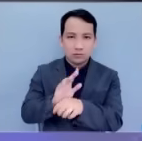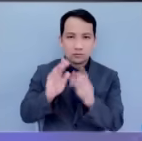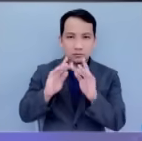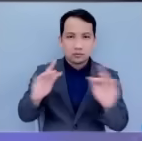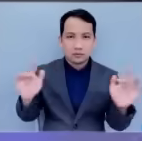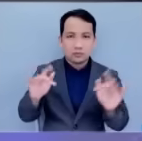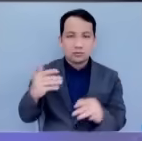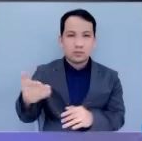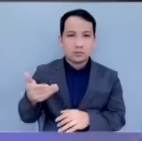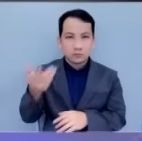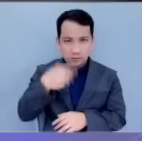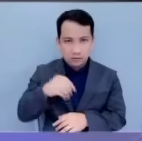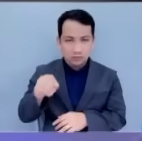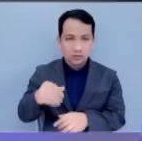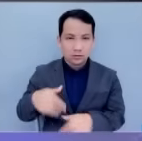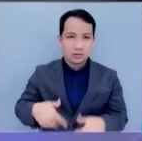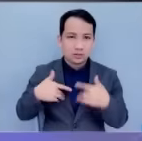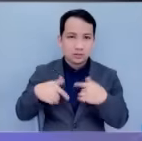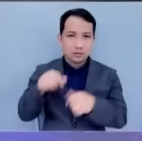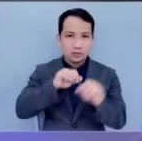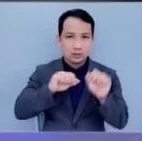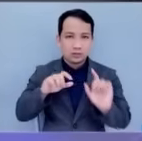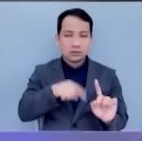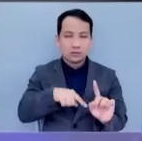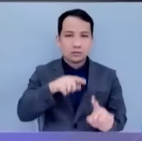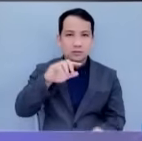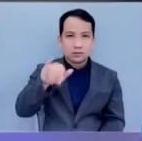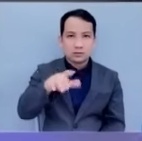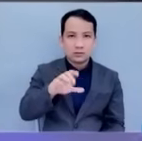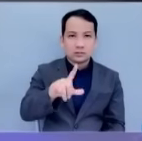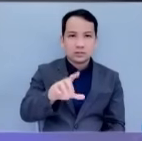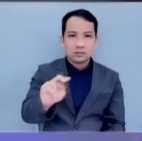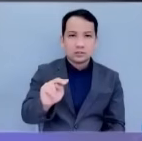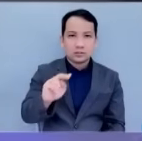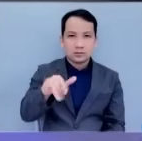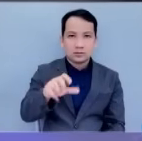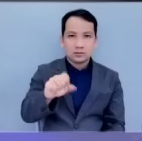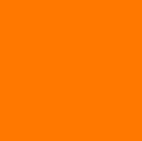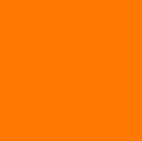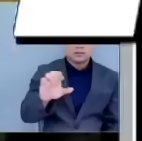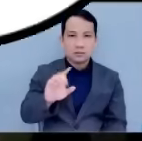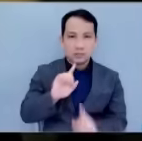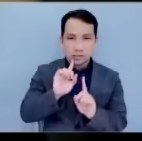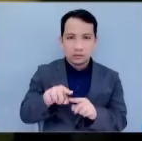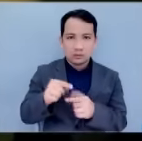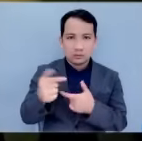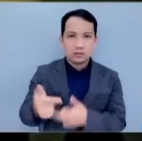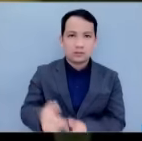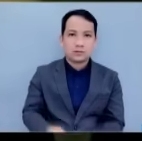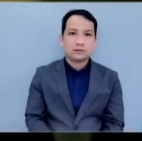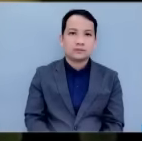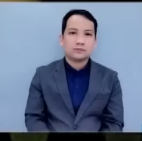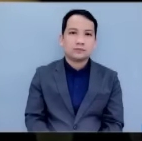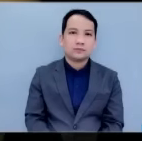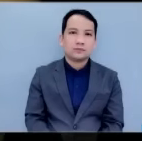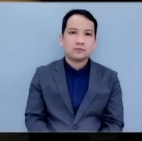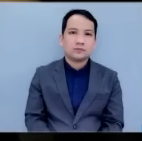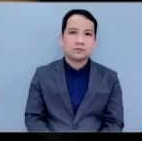karera ng pumanaw na aktres na si Jacqueline Jose, ating balikan sa report na ito. Pigilan mo ang asawa